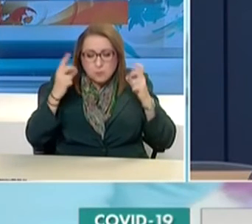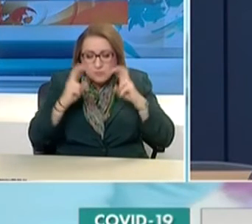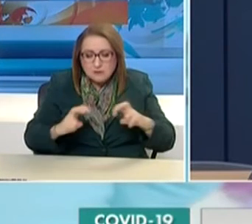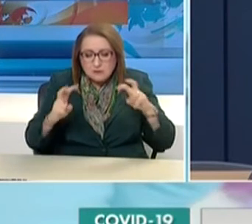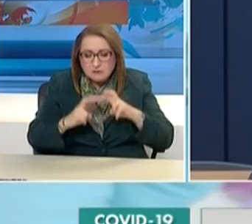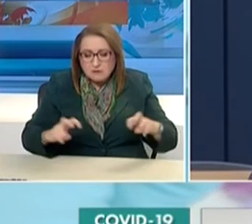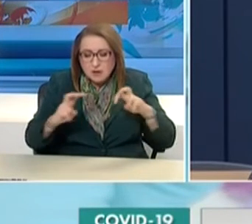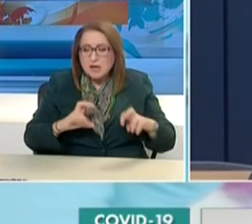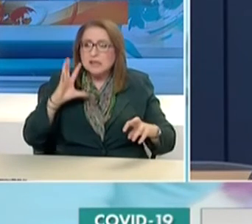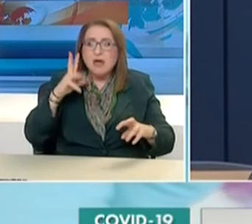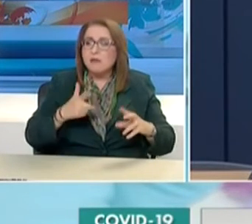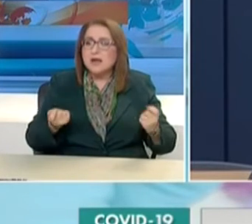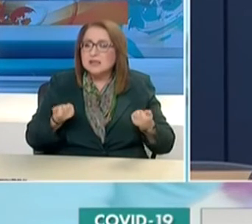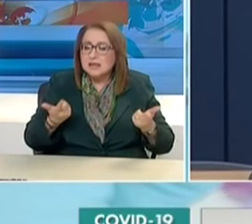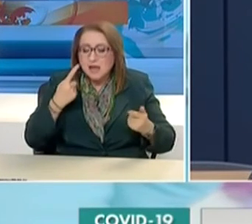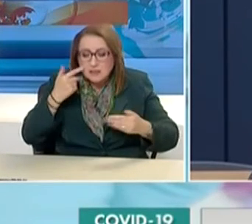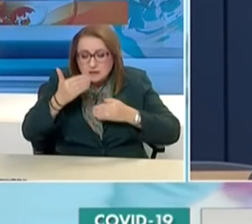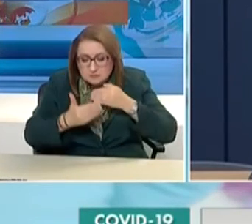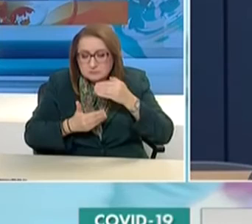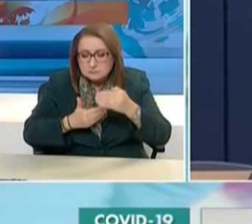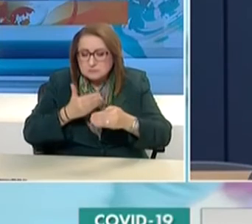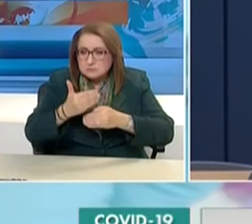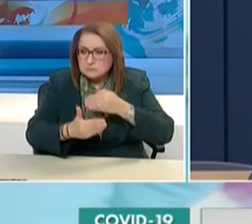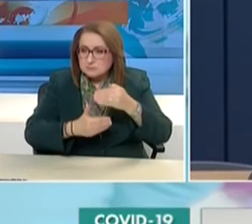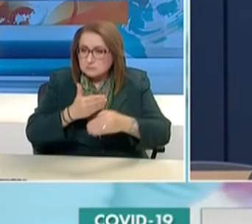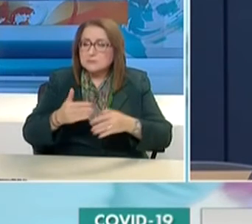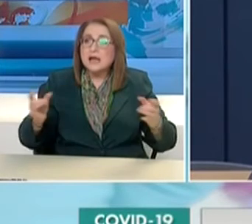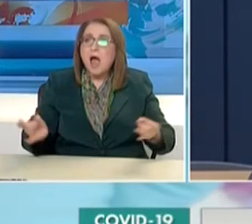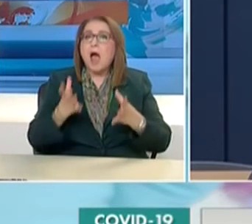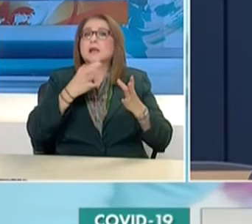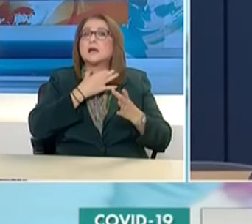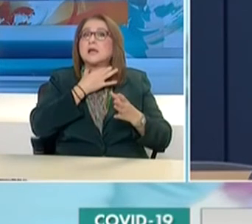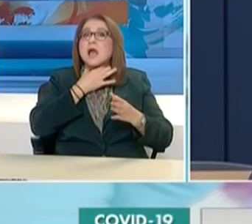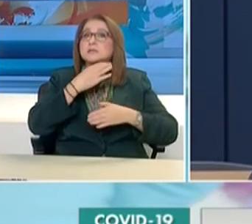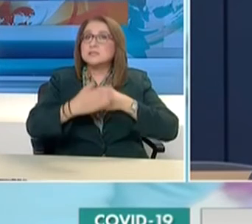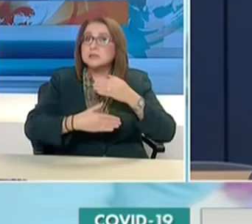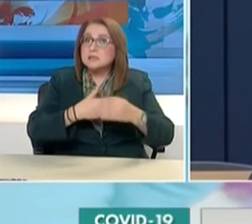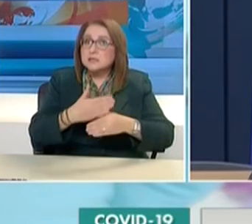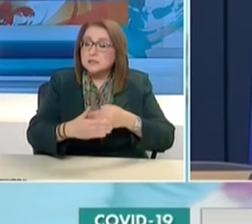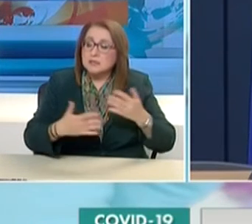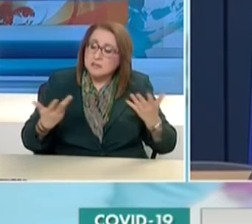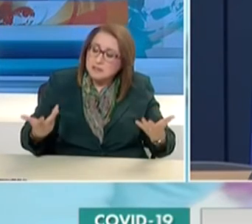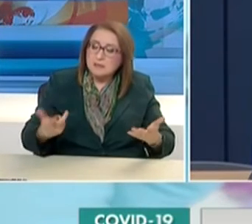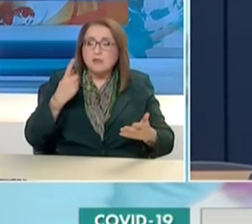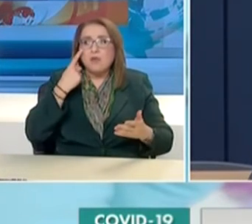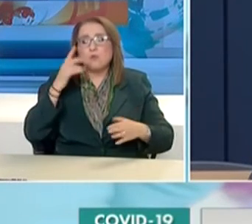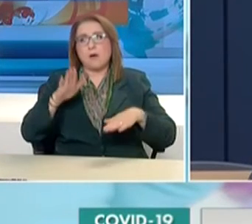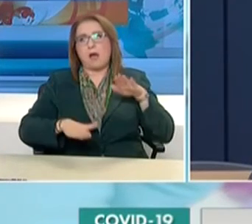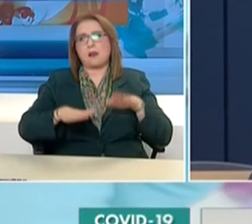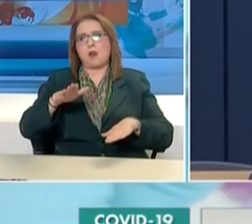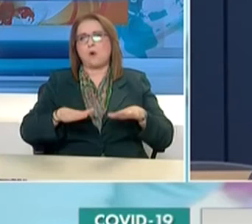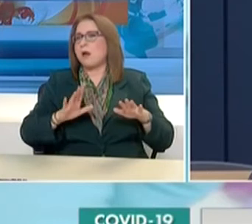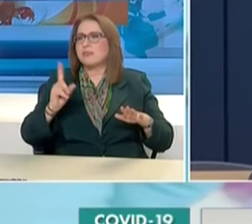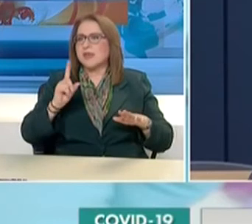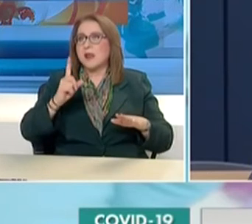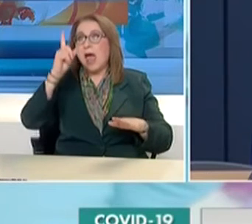και όλες οι περιπτώσεις αυτές είναι περιπτώσεις τις οποίες, αν χρειαστεί να τις δρομολογήσουμε, κάτω από τη σοβαρότητα που χρειαζόμαστε για να εξασφαλίσουμε